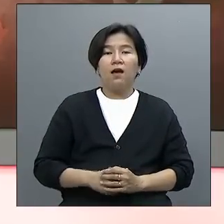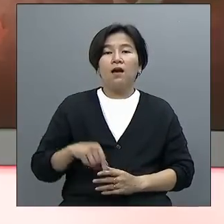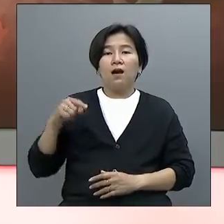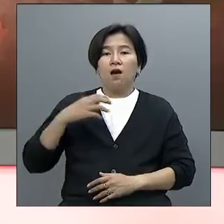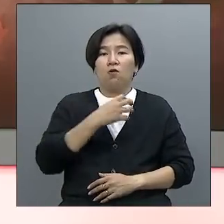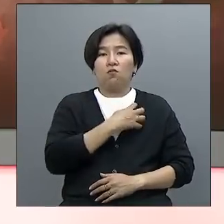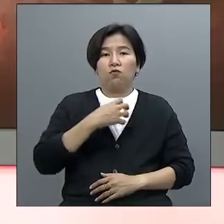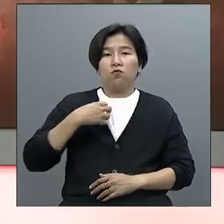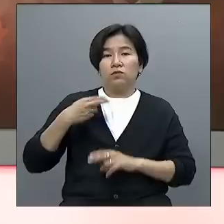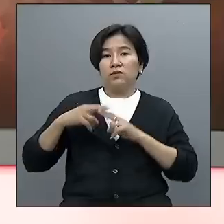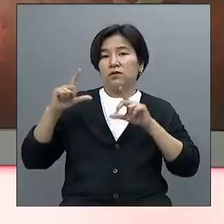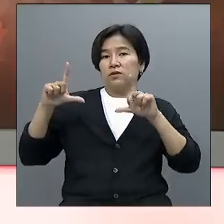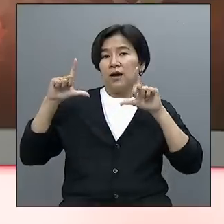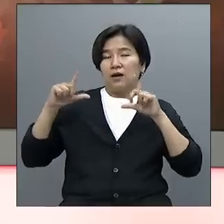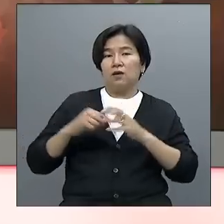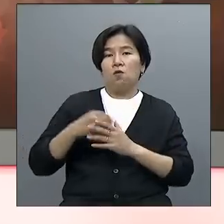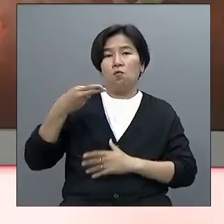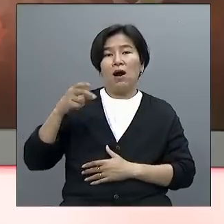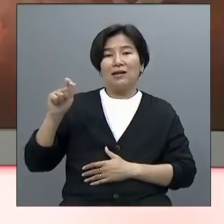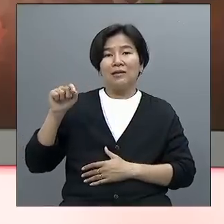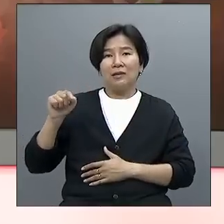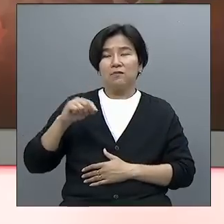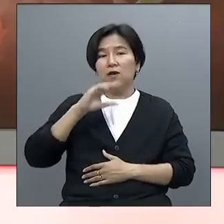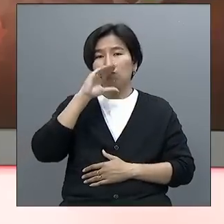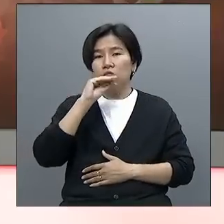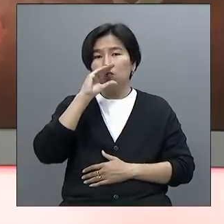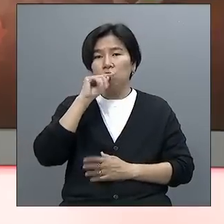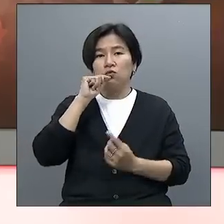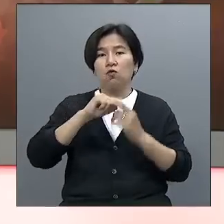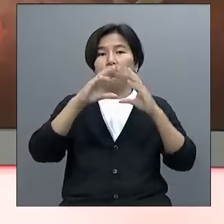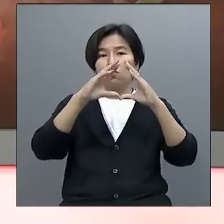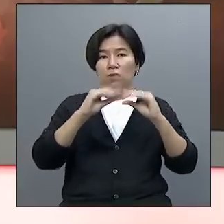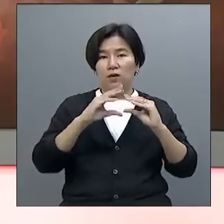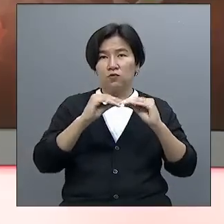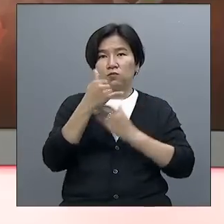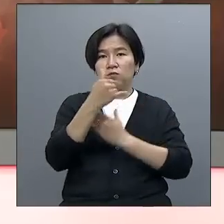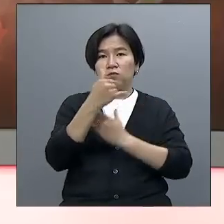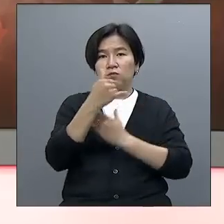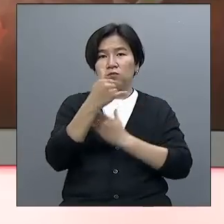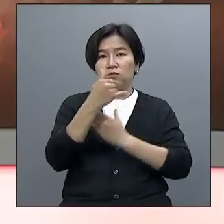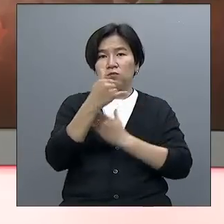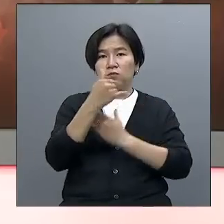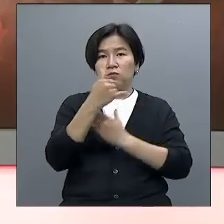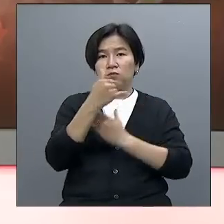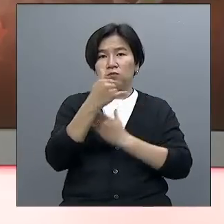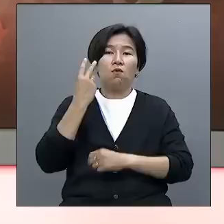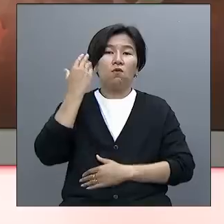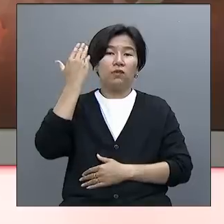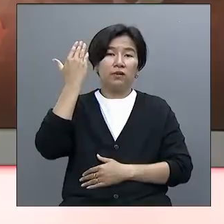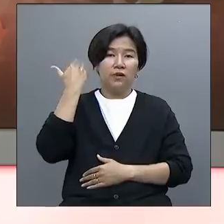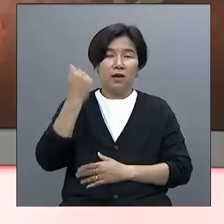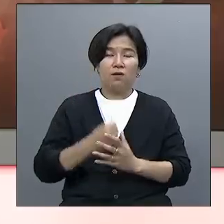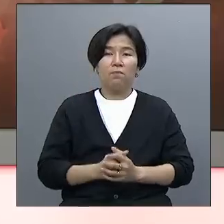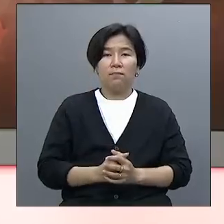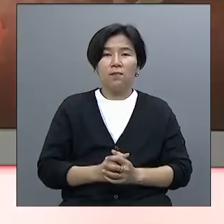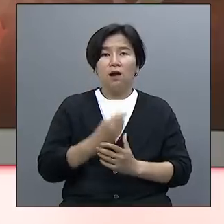การทูตเบอร์ 1นะคะเคยปะทะคารมการกับเบนเท็นค่ะในการประชุมทวิภาคีที่อลาสก้าเมื่อ 2ปีที่แล้วที่เรียก